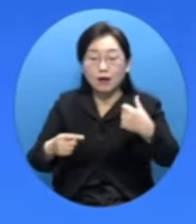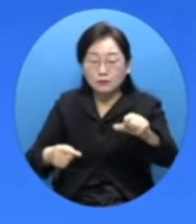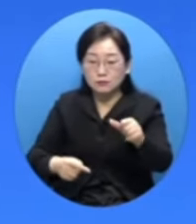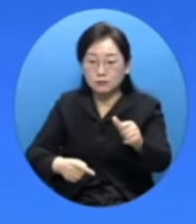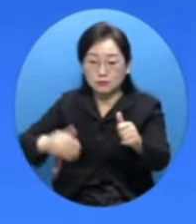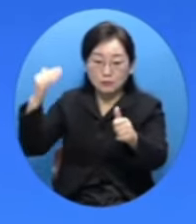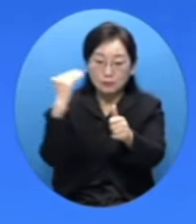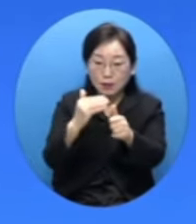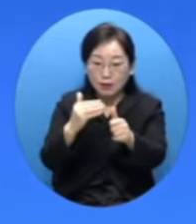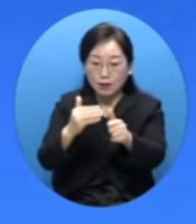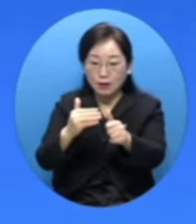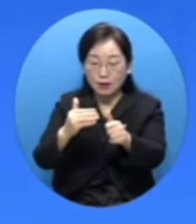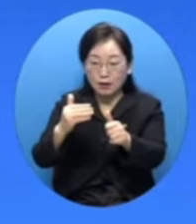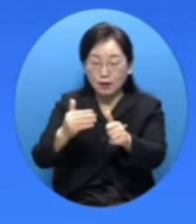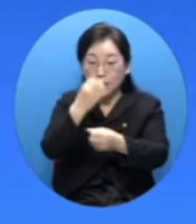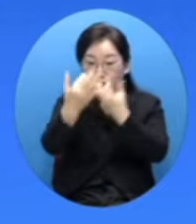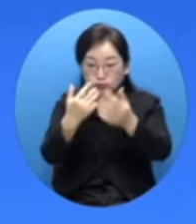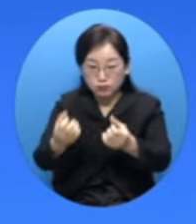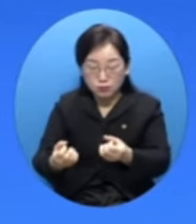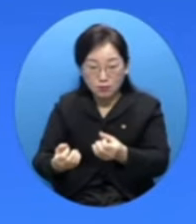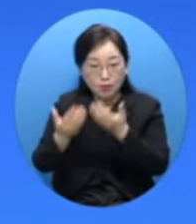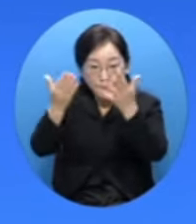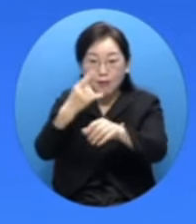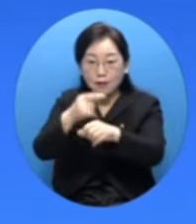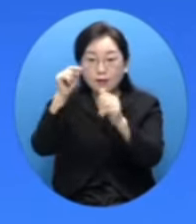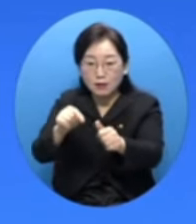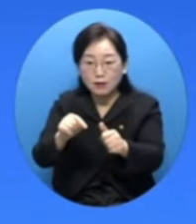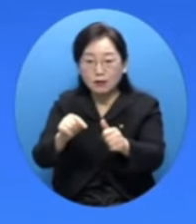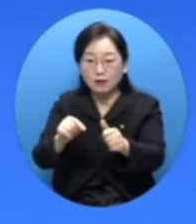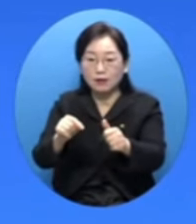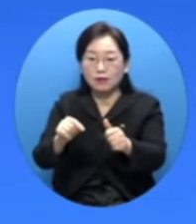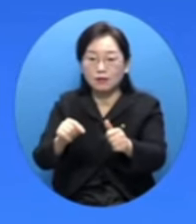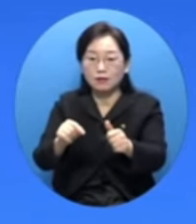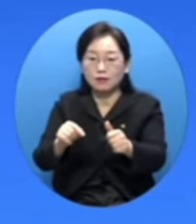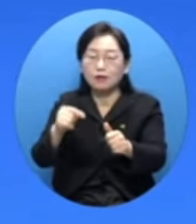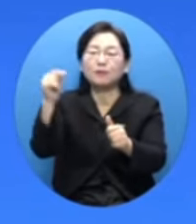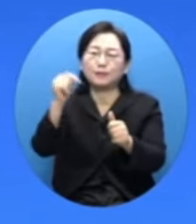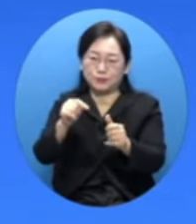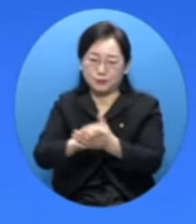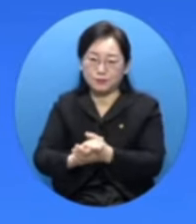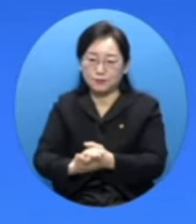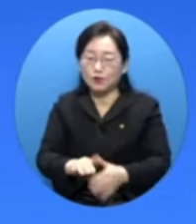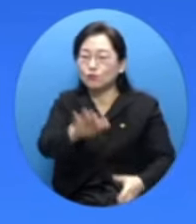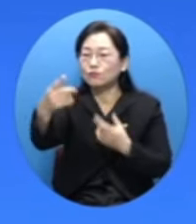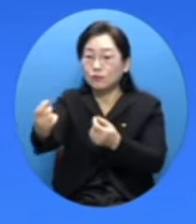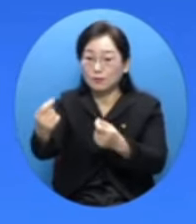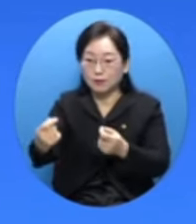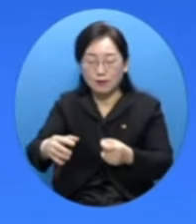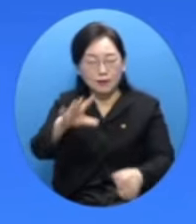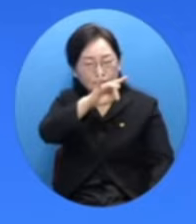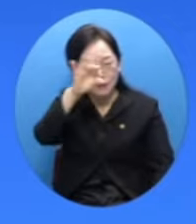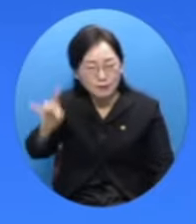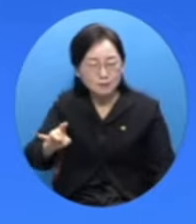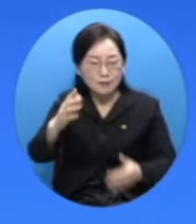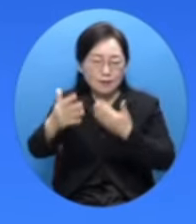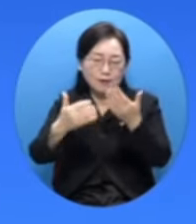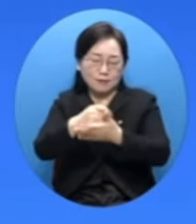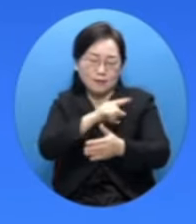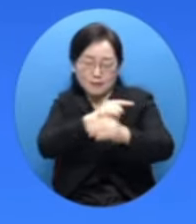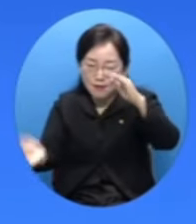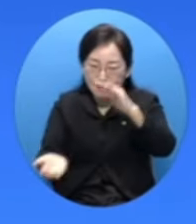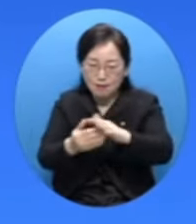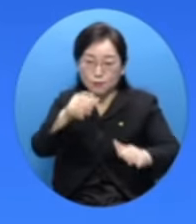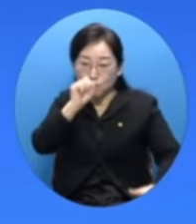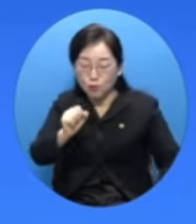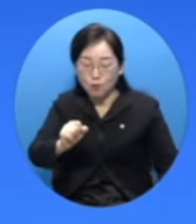죽여서 번제로 드리라고 명령하신 것입니다. 하나님께서 때때로 우리에게 최상의 것을 요구하십니다. 아브라함에서